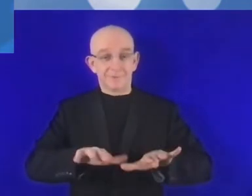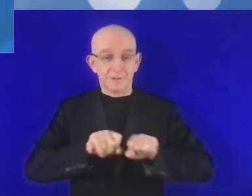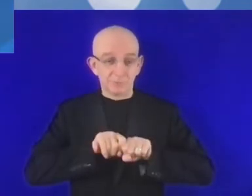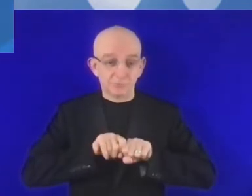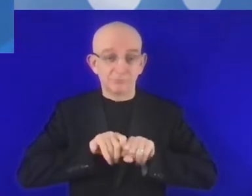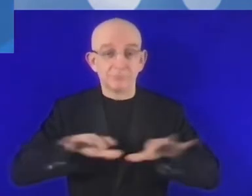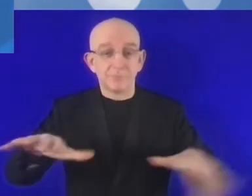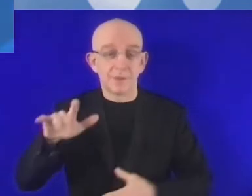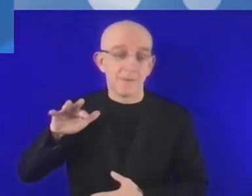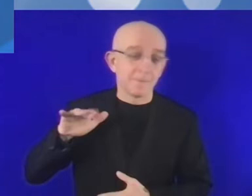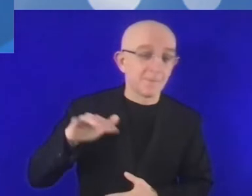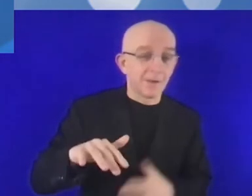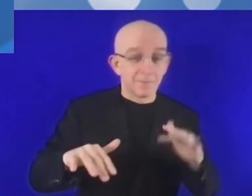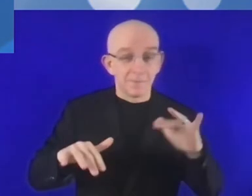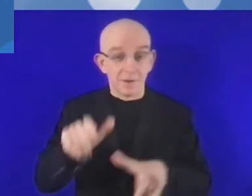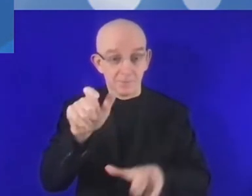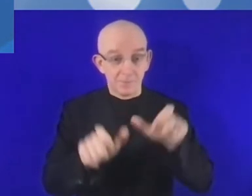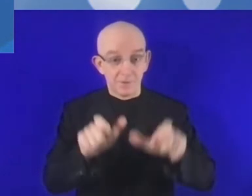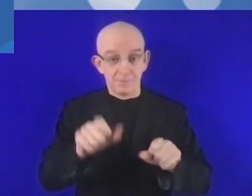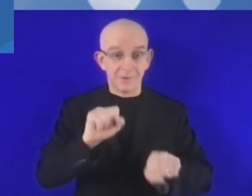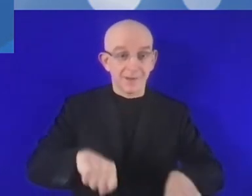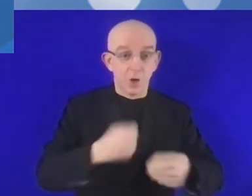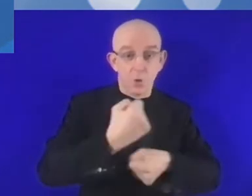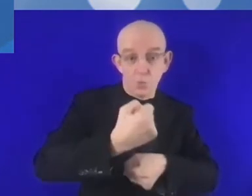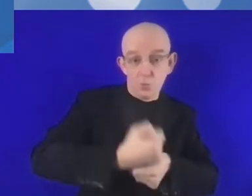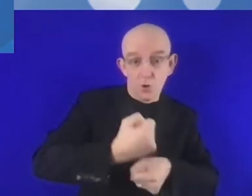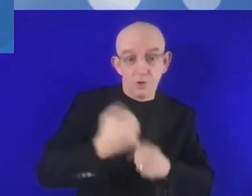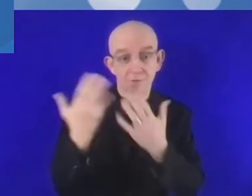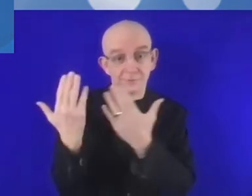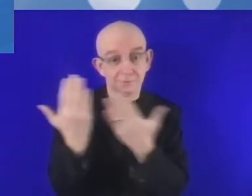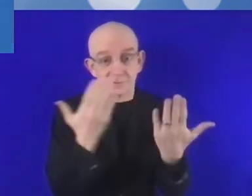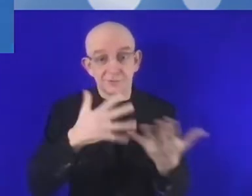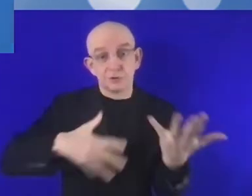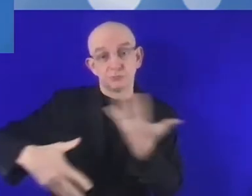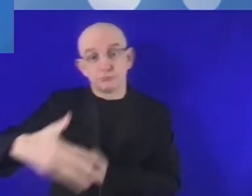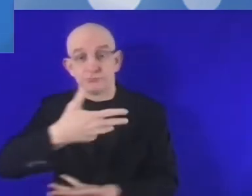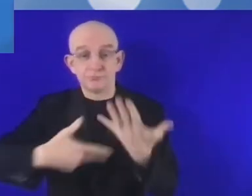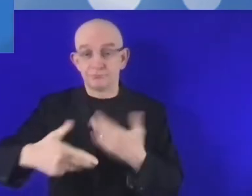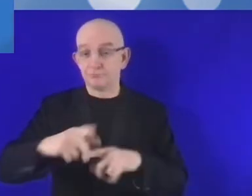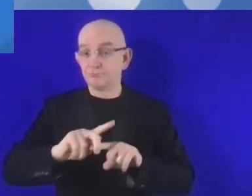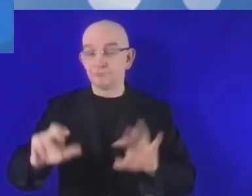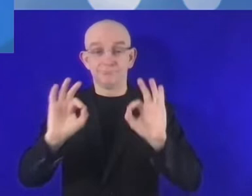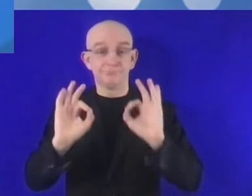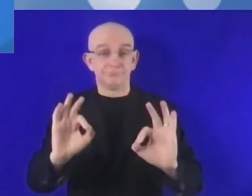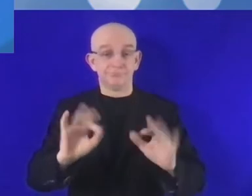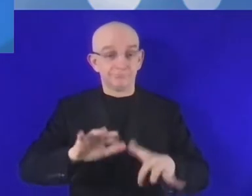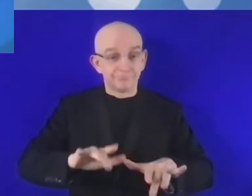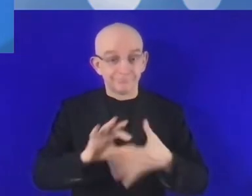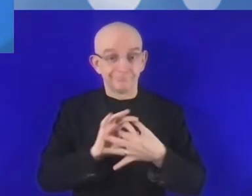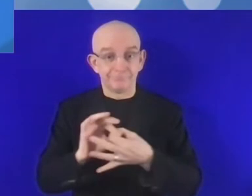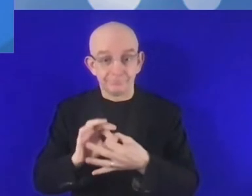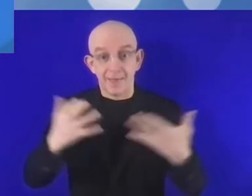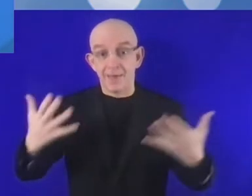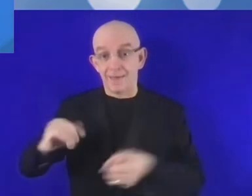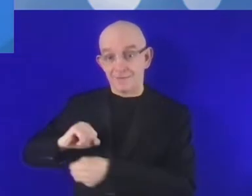أرواحا من خلال تمكين ملايين الأشخاص من العمل والدراسة والتواصل الاجتماعي بأمن